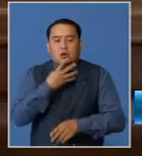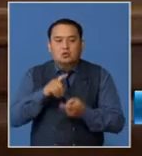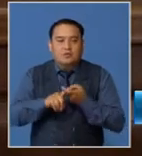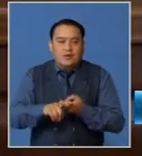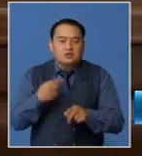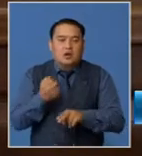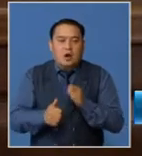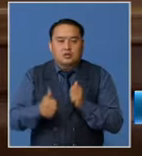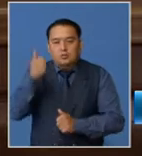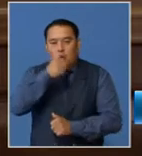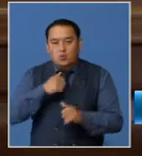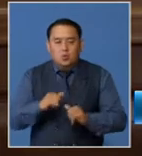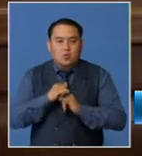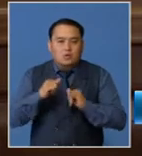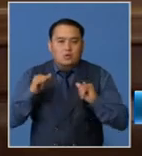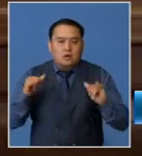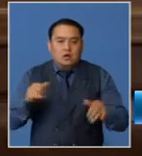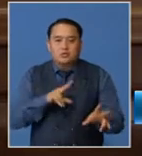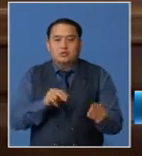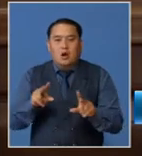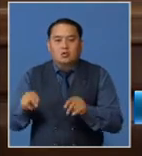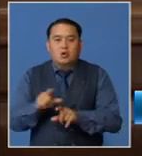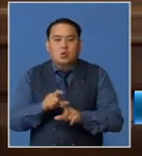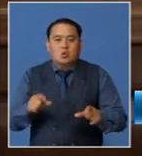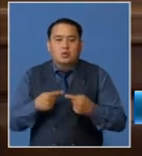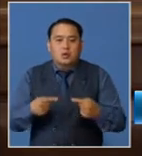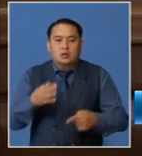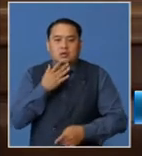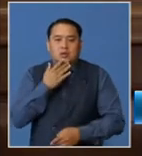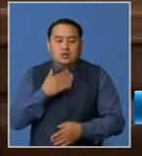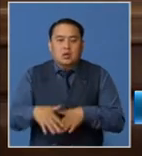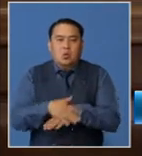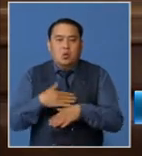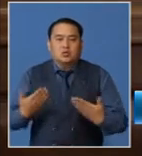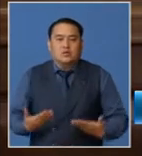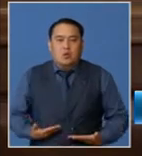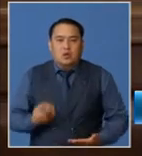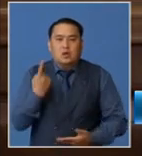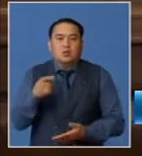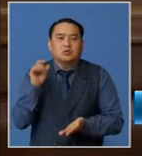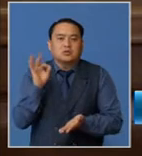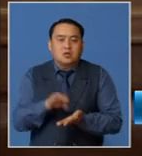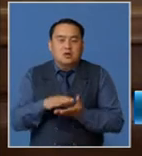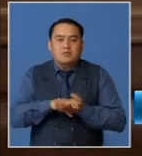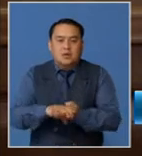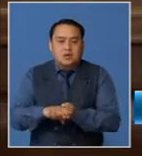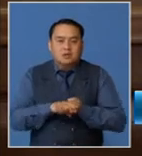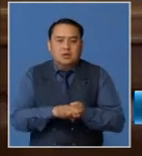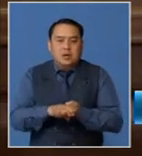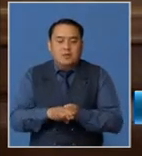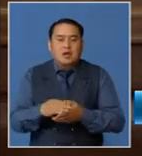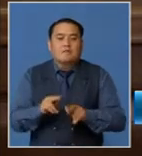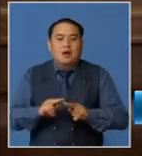каждым годом все крепнет. Ведь это такое счастье, когда люди разных наций и народностей живут с одной целью – жить в мире и согласии.